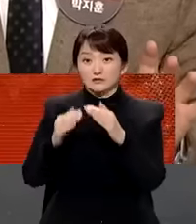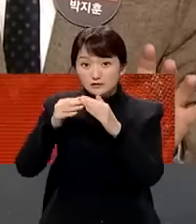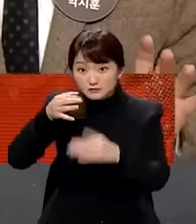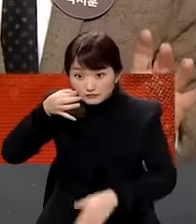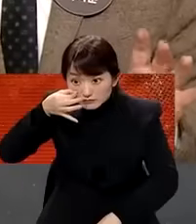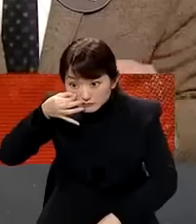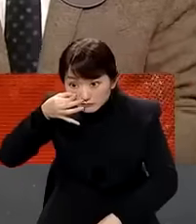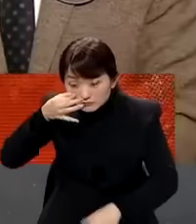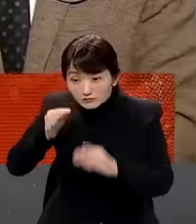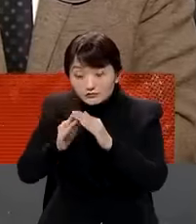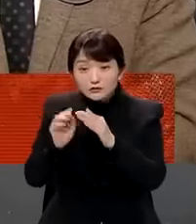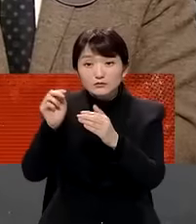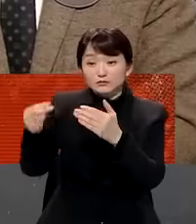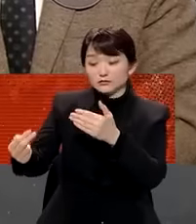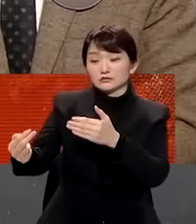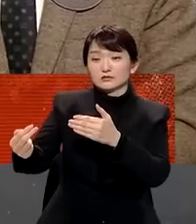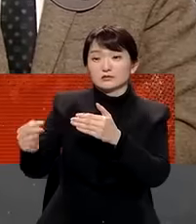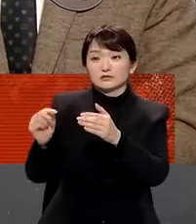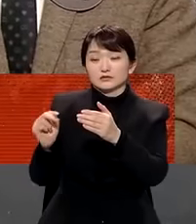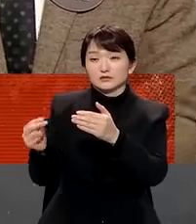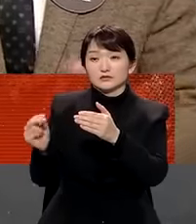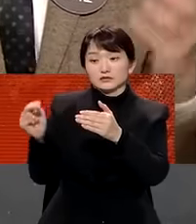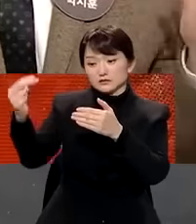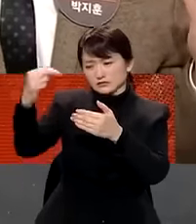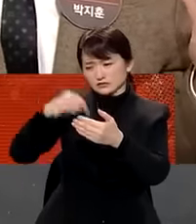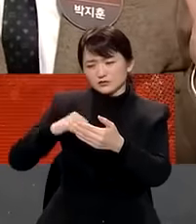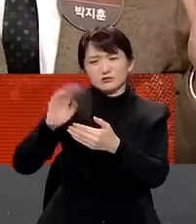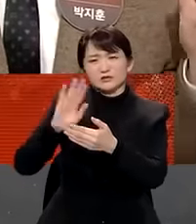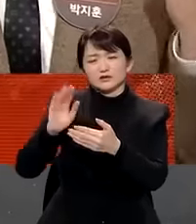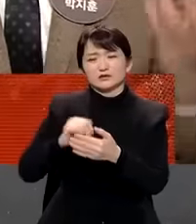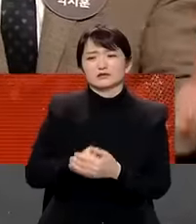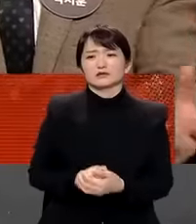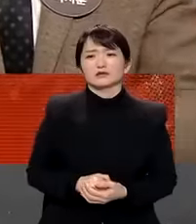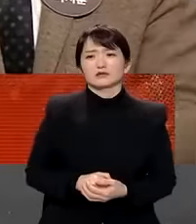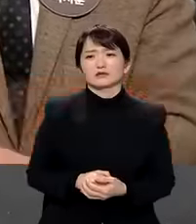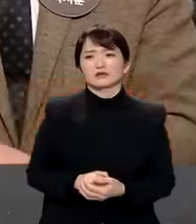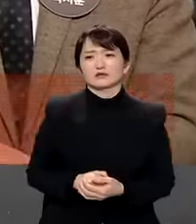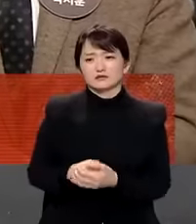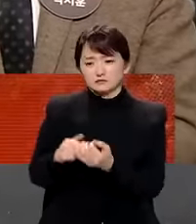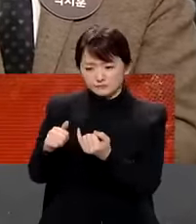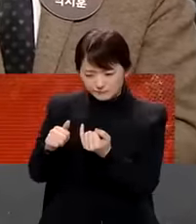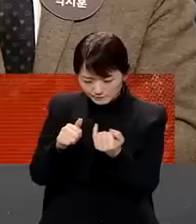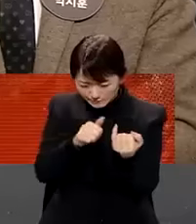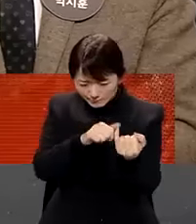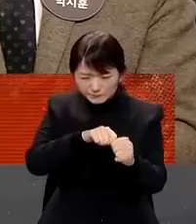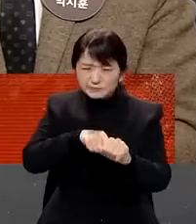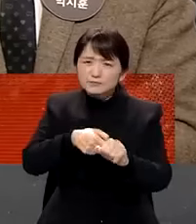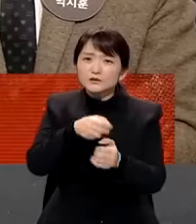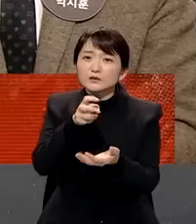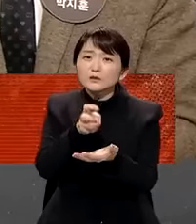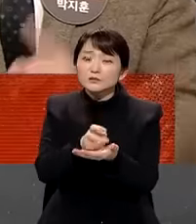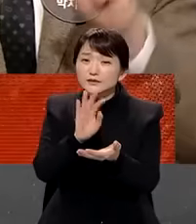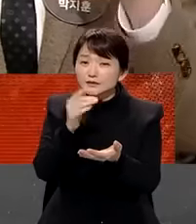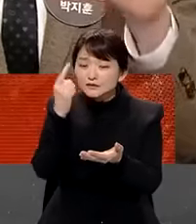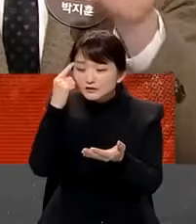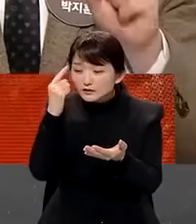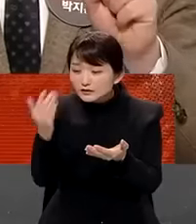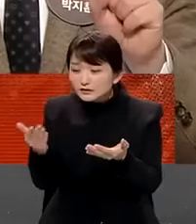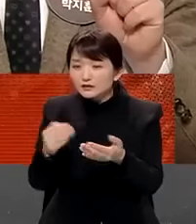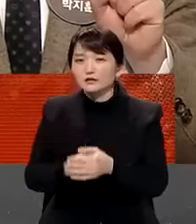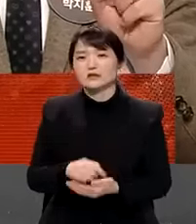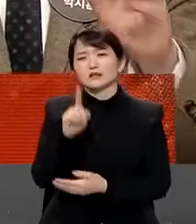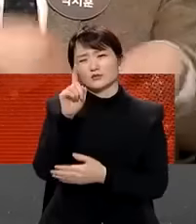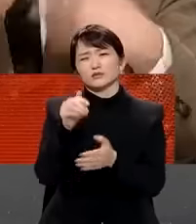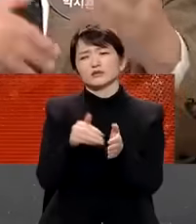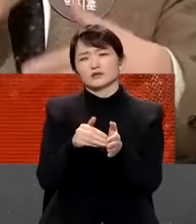들어가진 않았죠 주거 침입이 되기 좀 어려웠고요 또 저게 이제 스토킹 처벌법 위반될 수 없느냐고 물어보니까 일회성으로